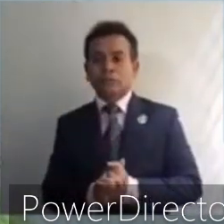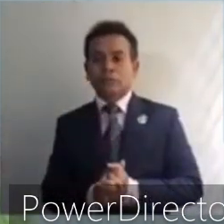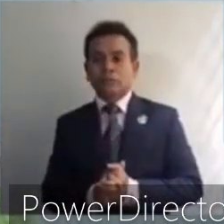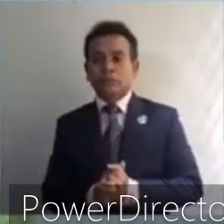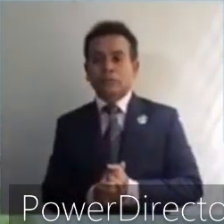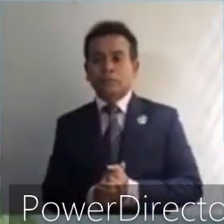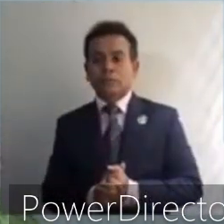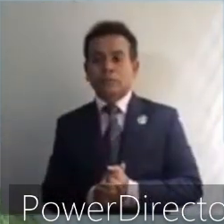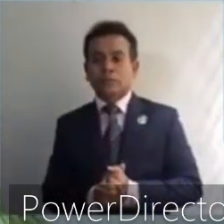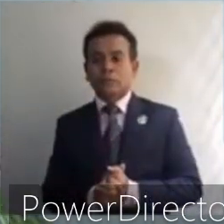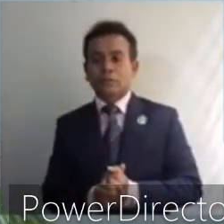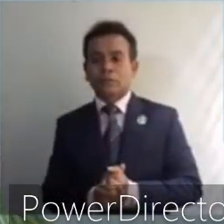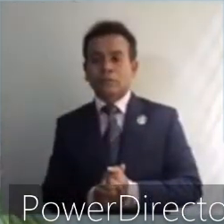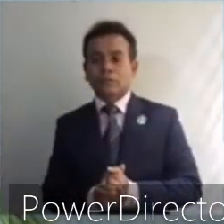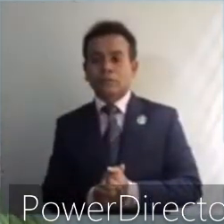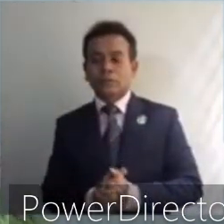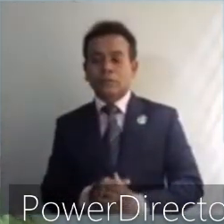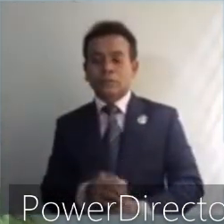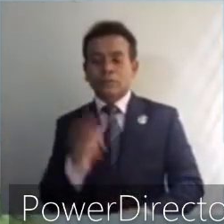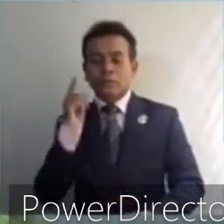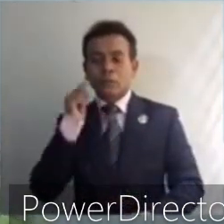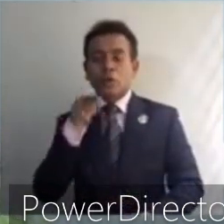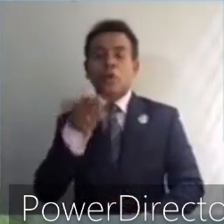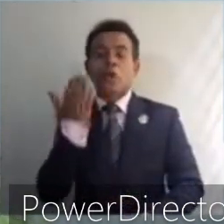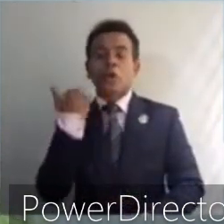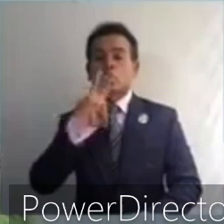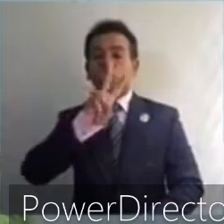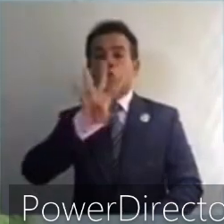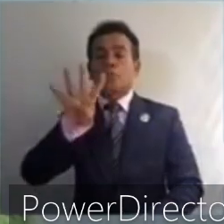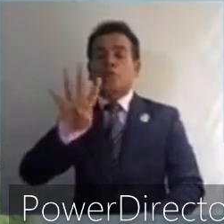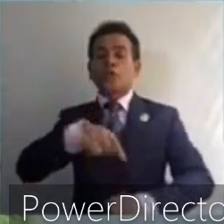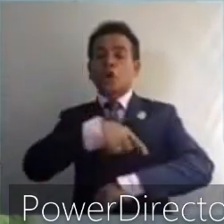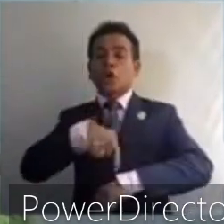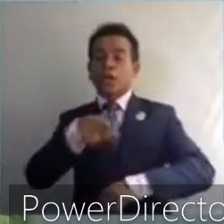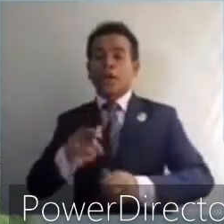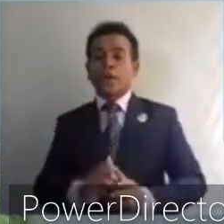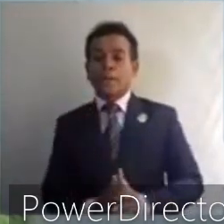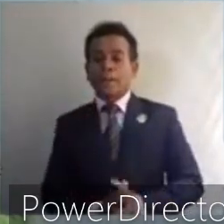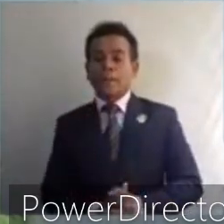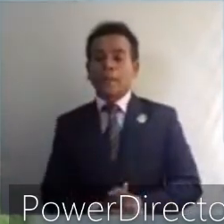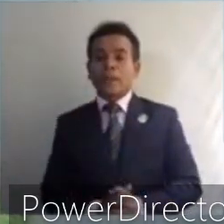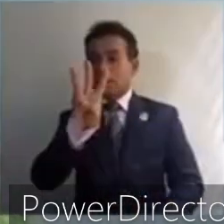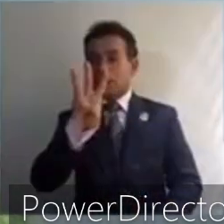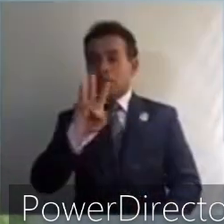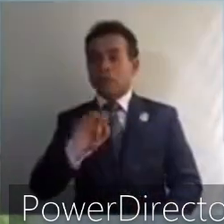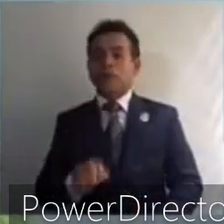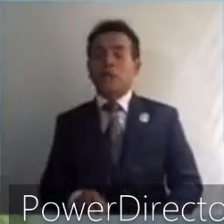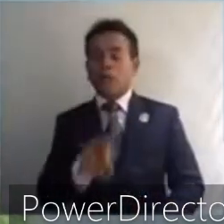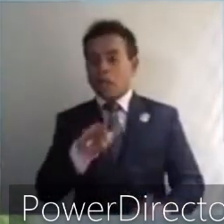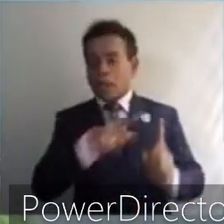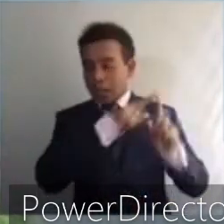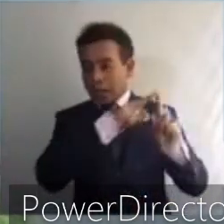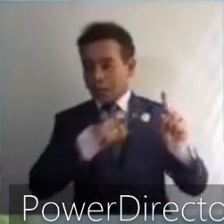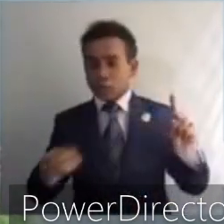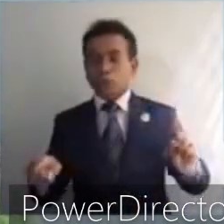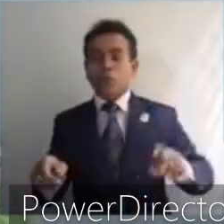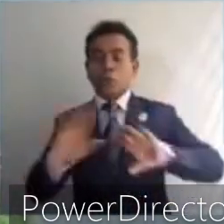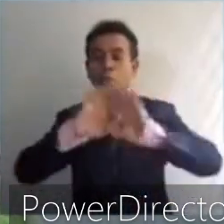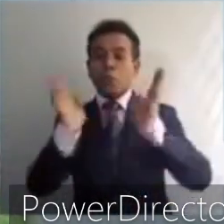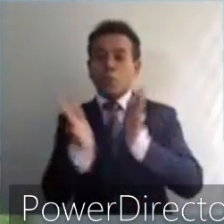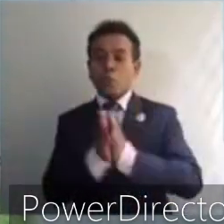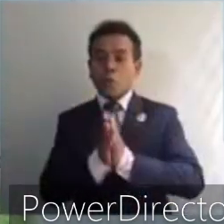গত 24 ঘন্টায় হোম কোয়ারেন্টাইনে আছে 5,083 জন, কোয়ারেন্টাইনে আছেন